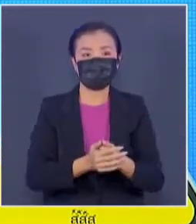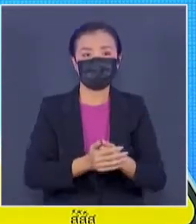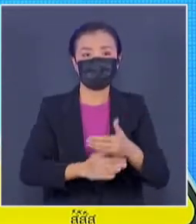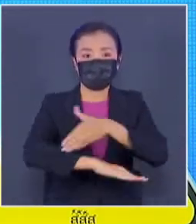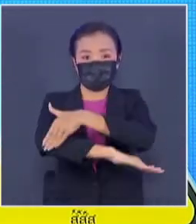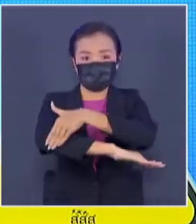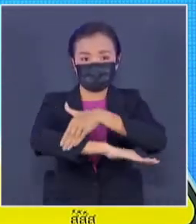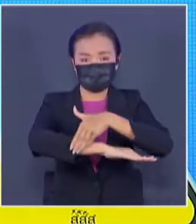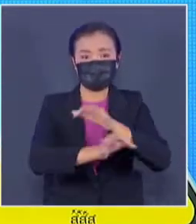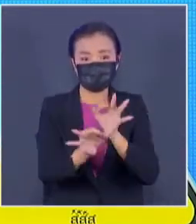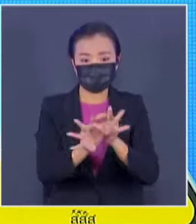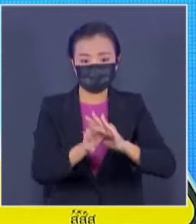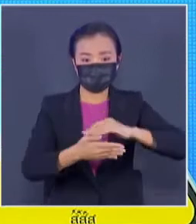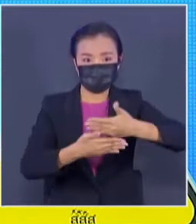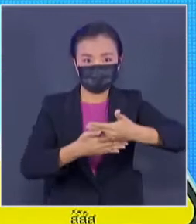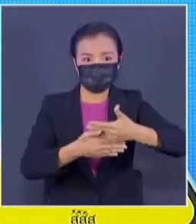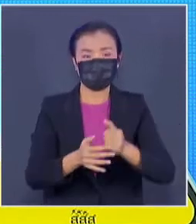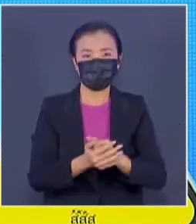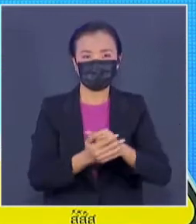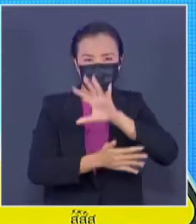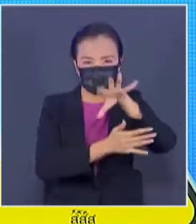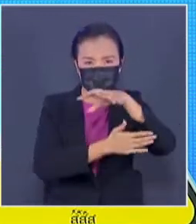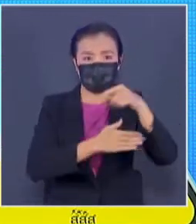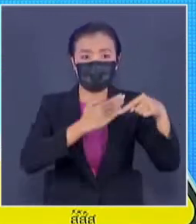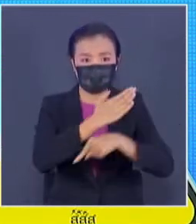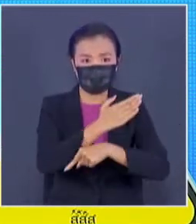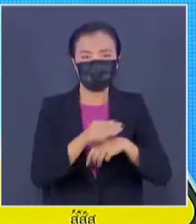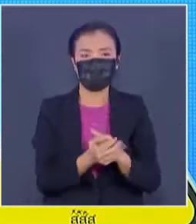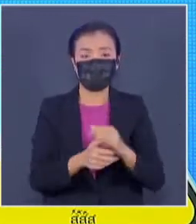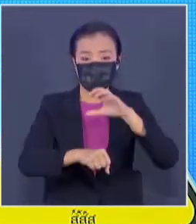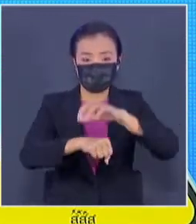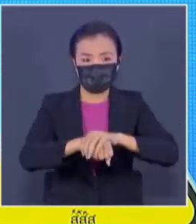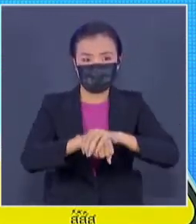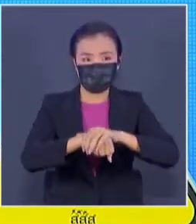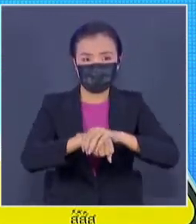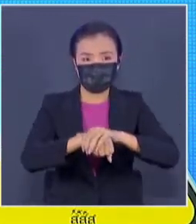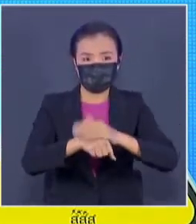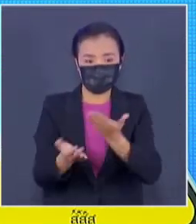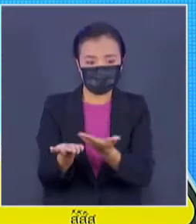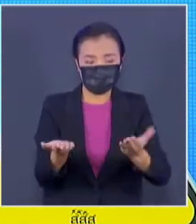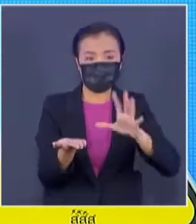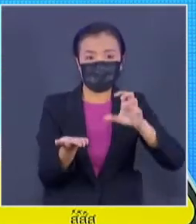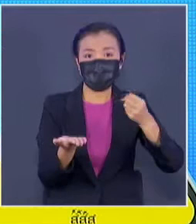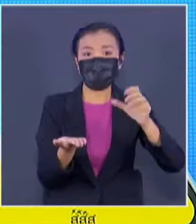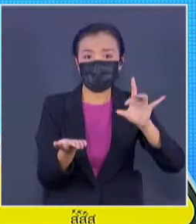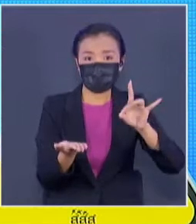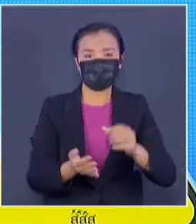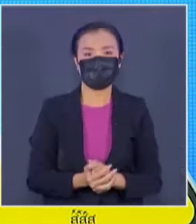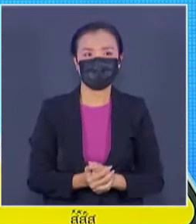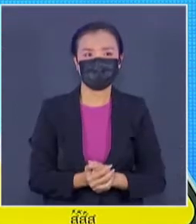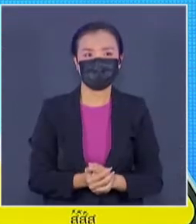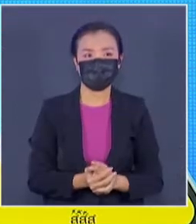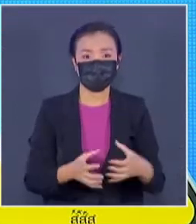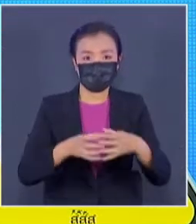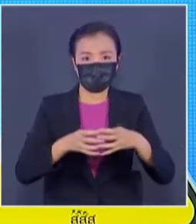ญชีให้กับมิจฉาชีพล่าสุดเจ้าที่ตำรวจได้มีการออกหมายจับกว่า518หมายนะคะพบว่ามีคนที่ร่วม